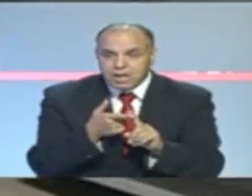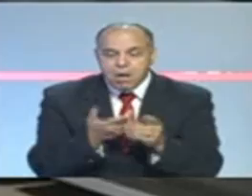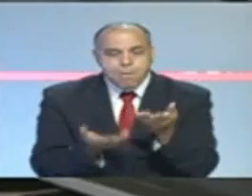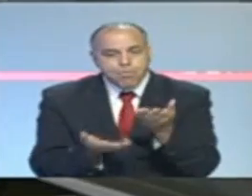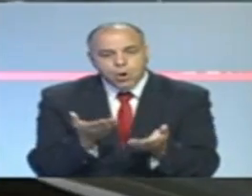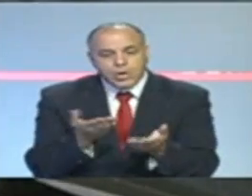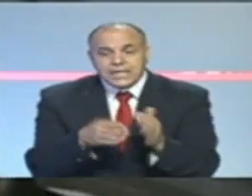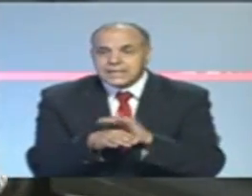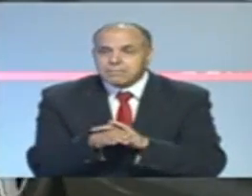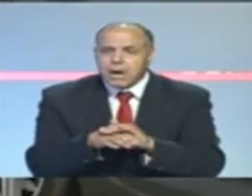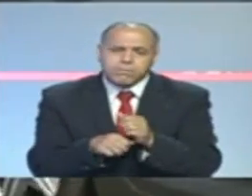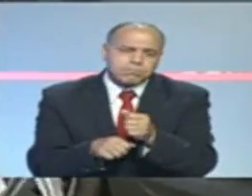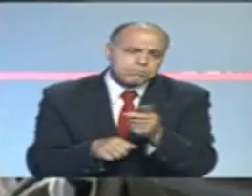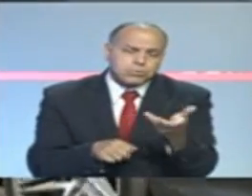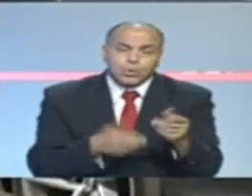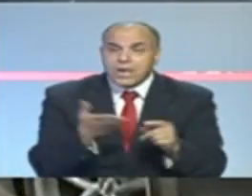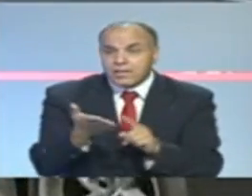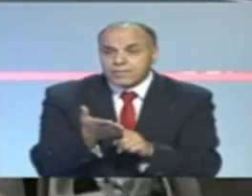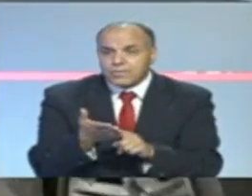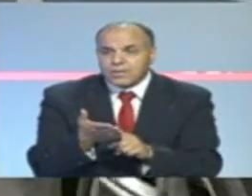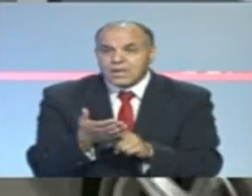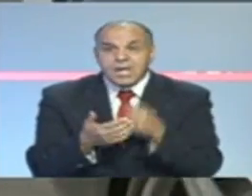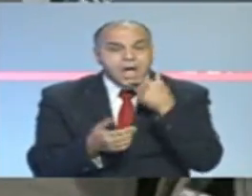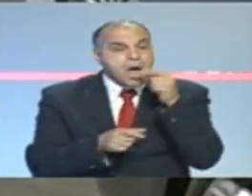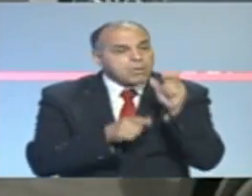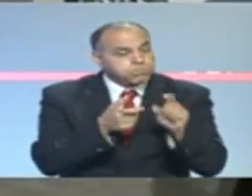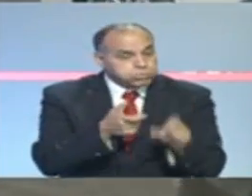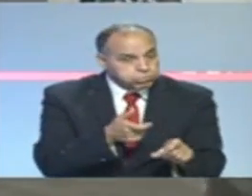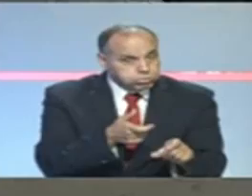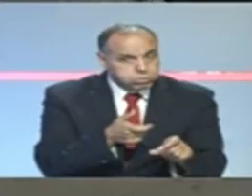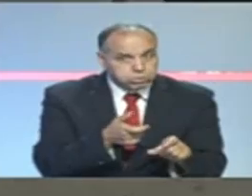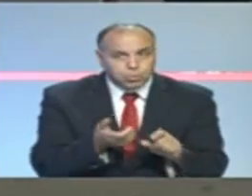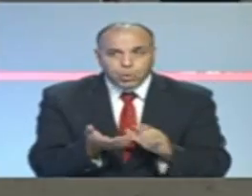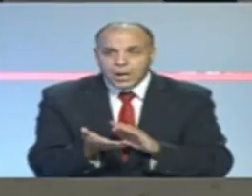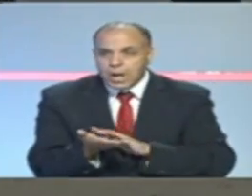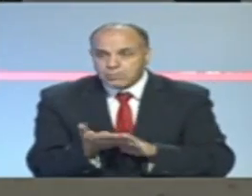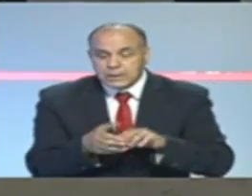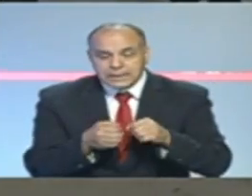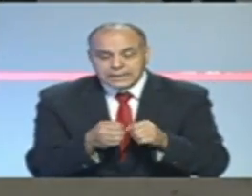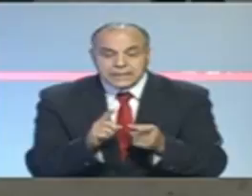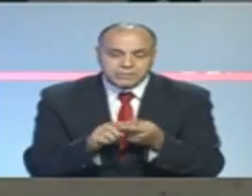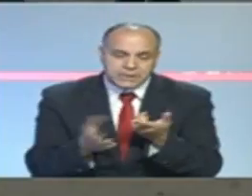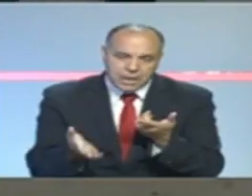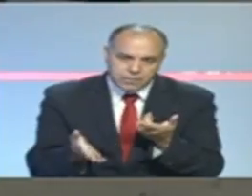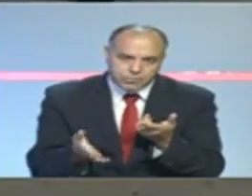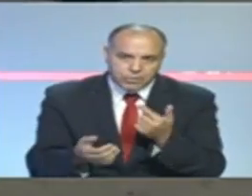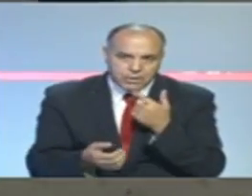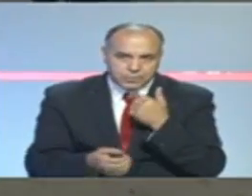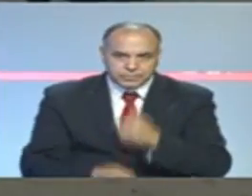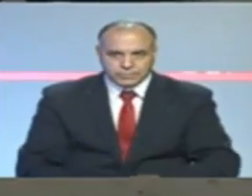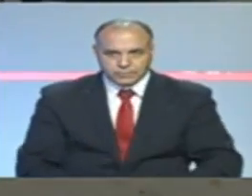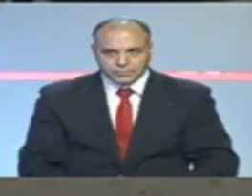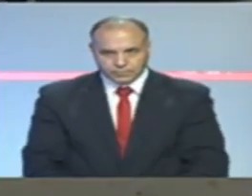مقابل أسباب متواصلة بشرية وبنية أساسية خاصةً.